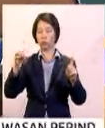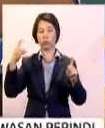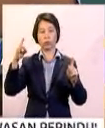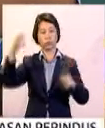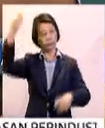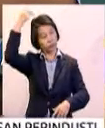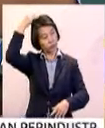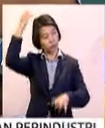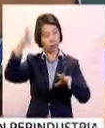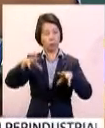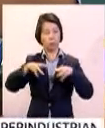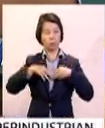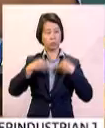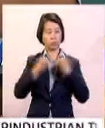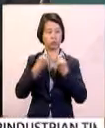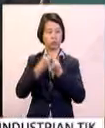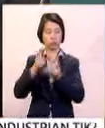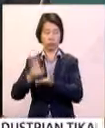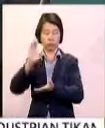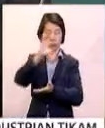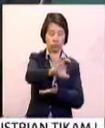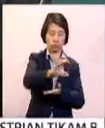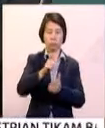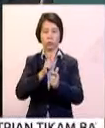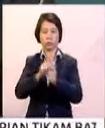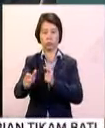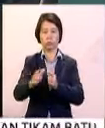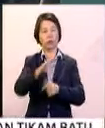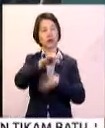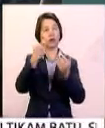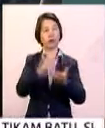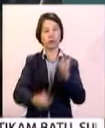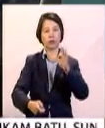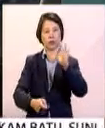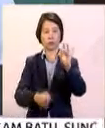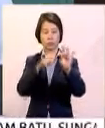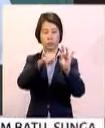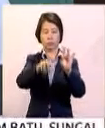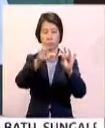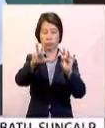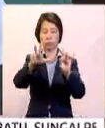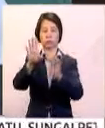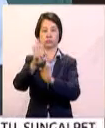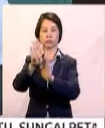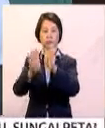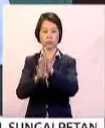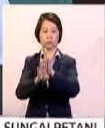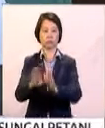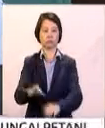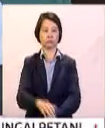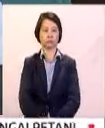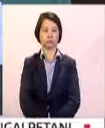Selangor menerima jumlah pelaburan diluluskan bernilai 8.3 bilion